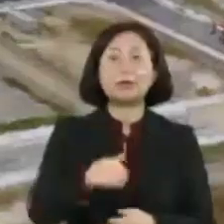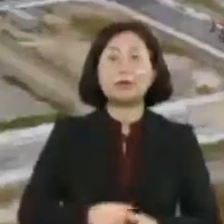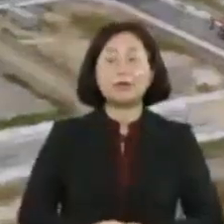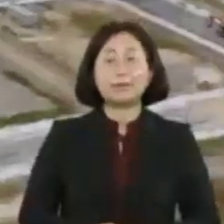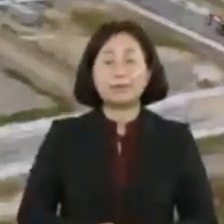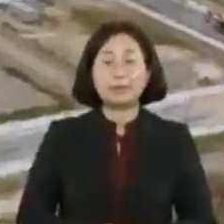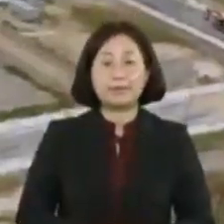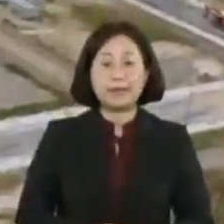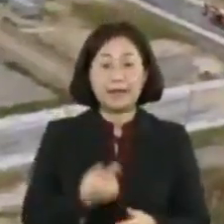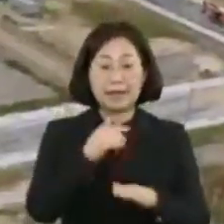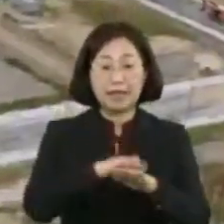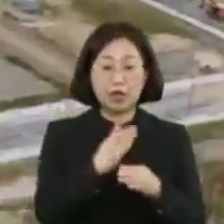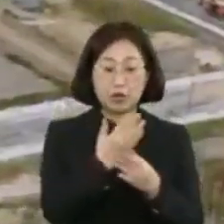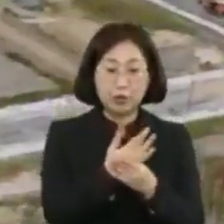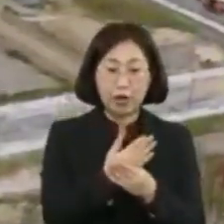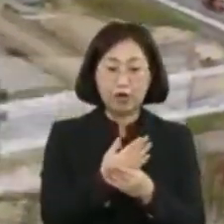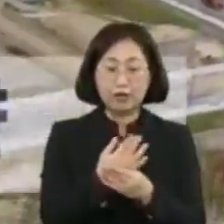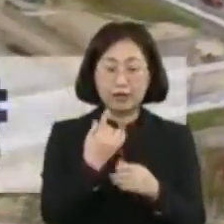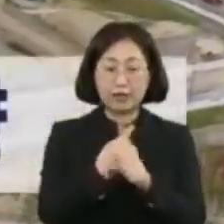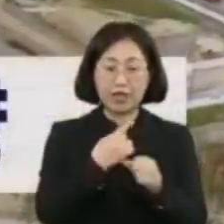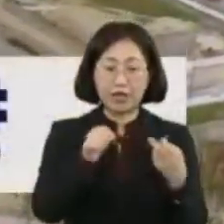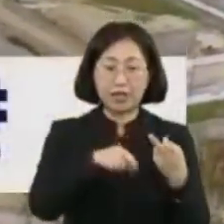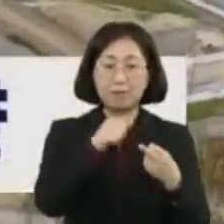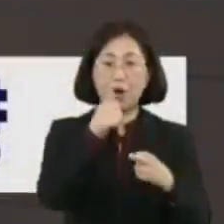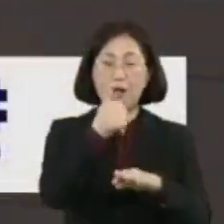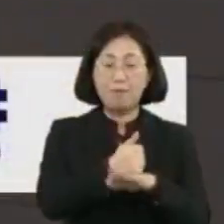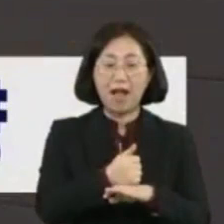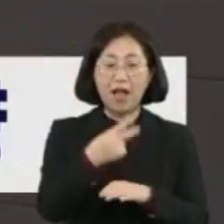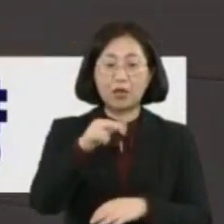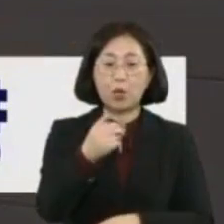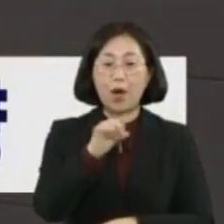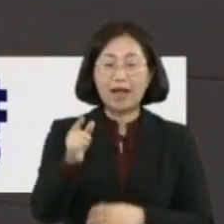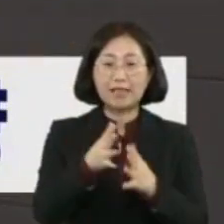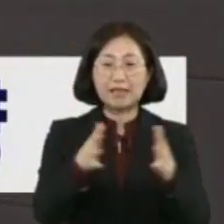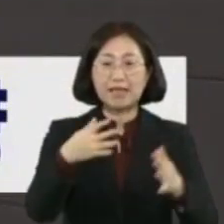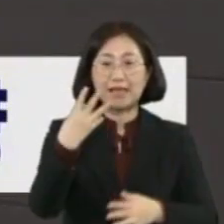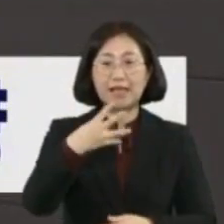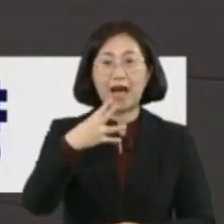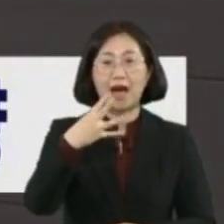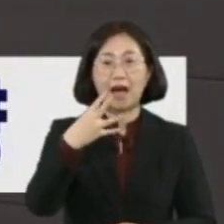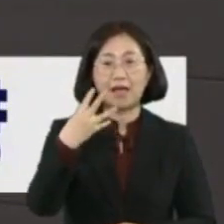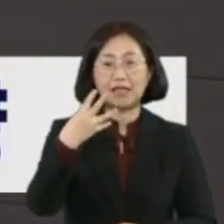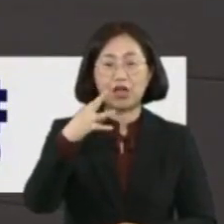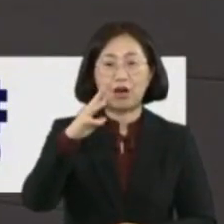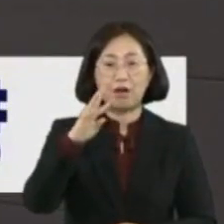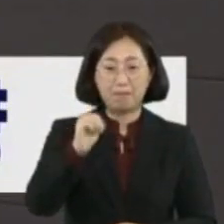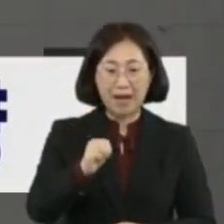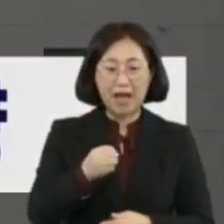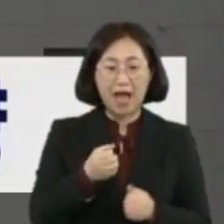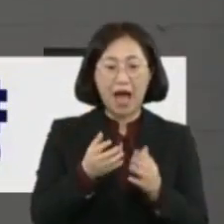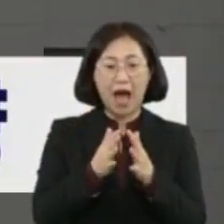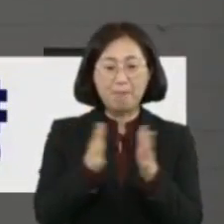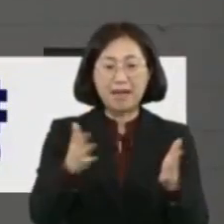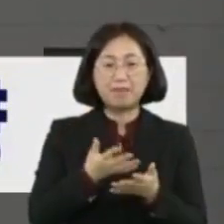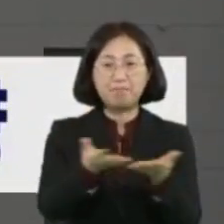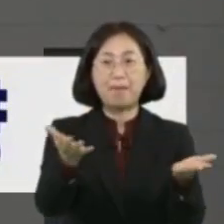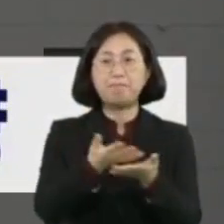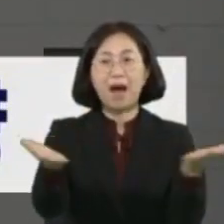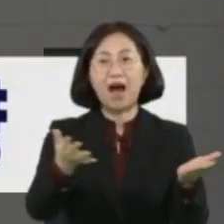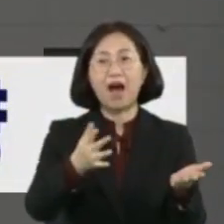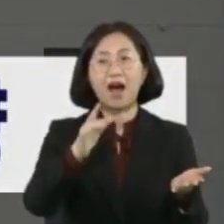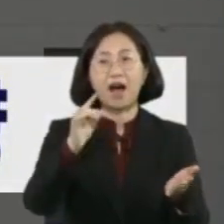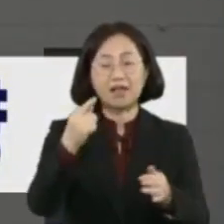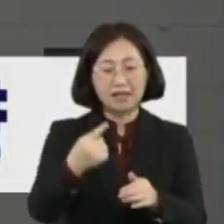뚜렷해졌습니다. 대전 유성은 지난 연말 도안지구의 4,500여 가구의 입주 물량이 한꺼번에 풀린 게